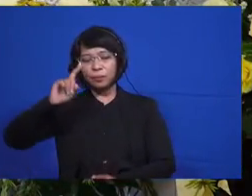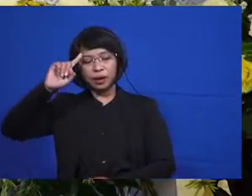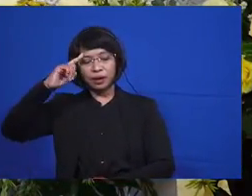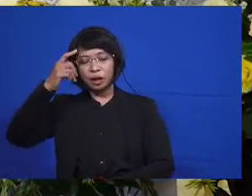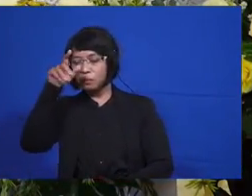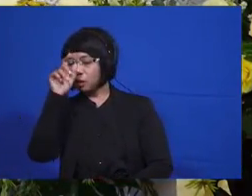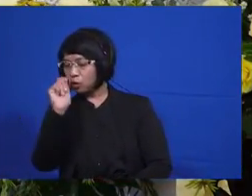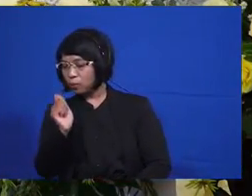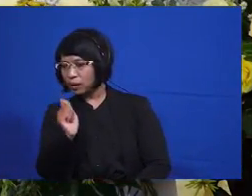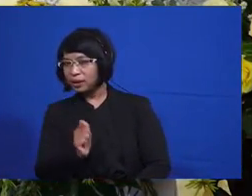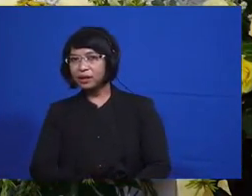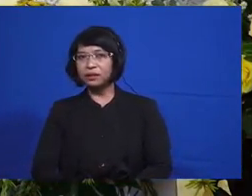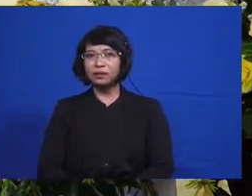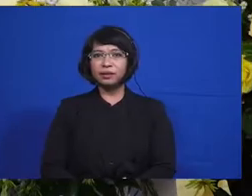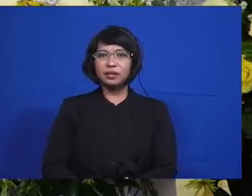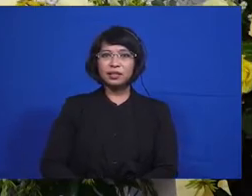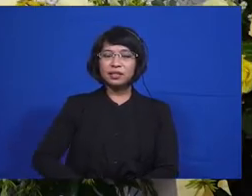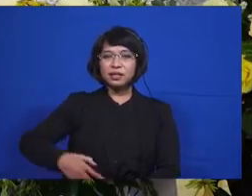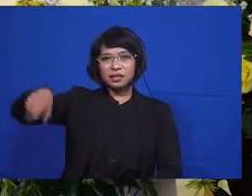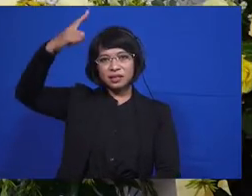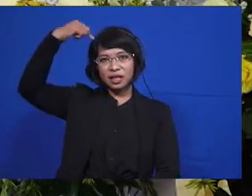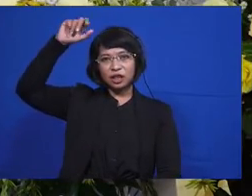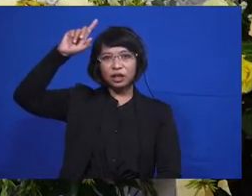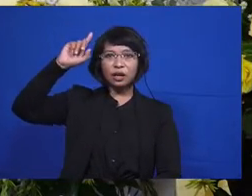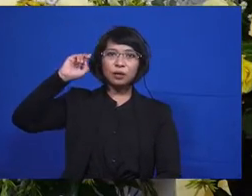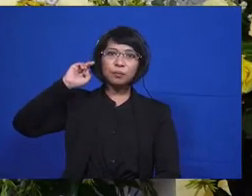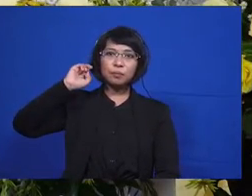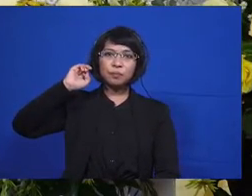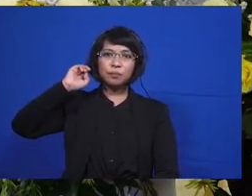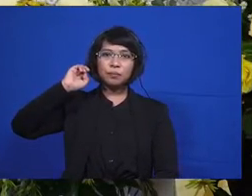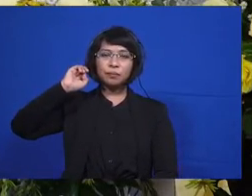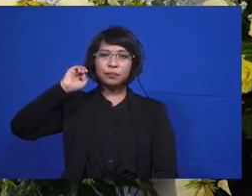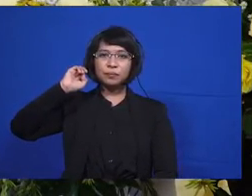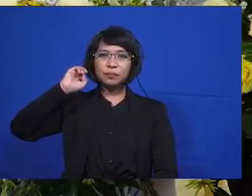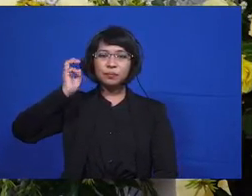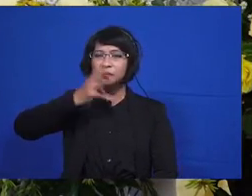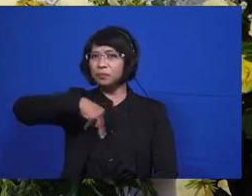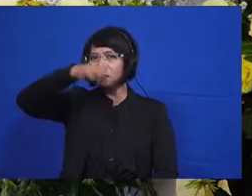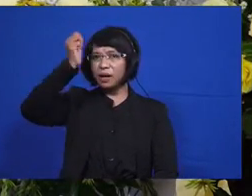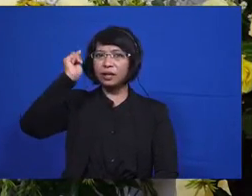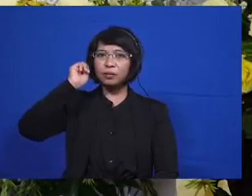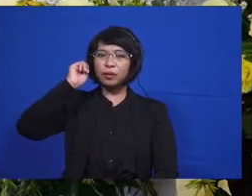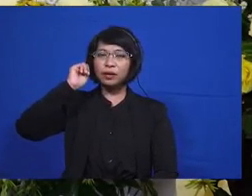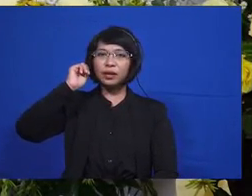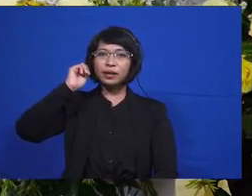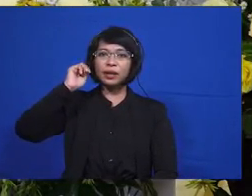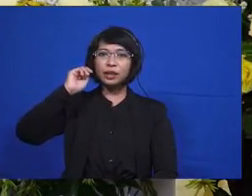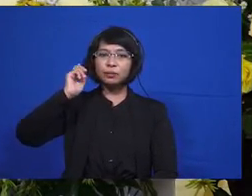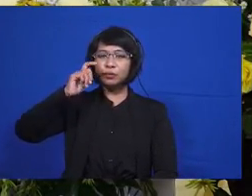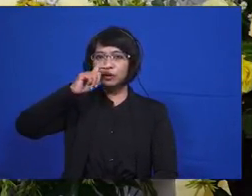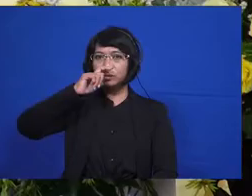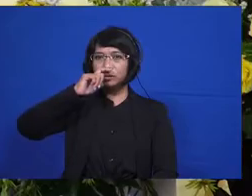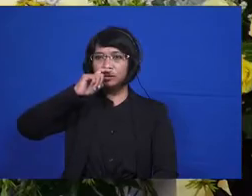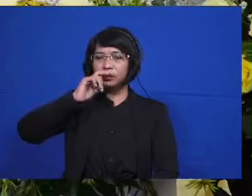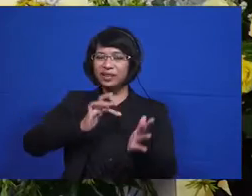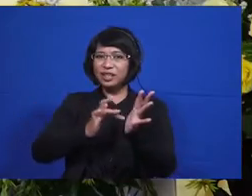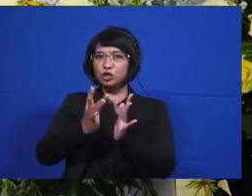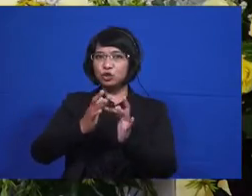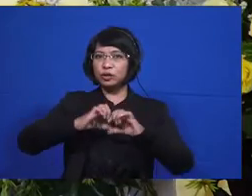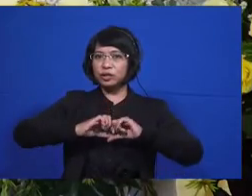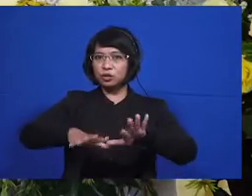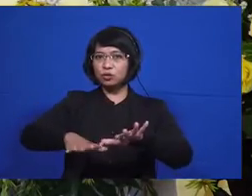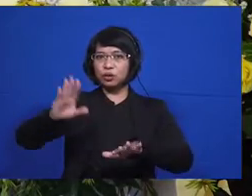mengenang dan menghormati terutama Santa Maria yang mulia dan tetap rawan Bunda Yesus Kristus Allah dan Tuhan